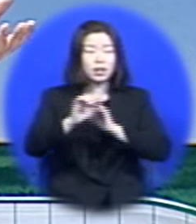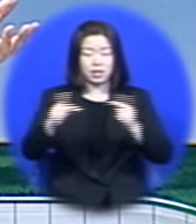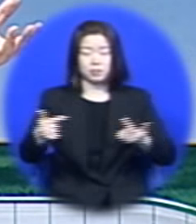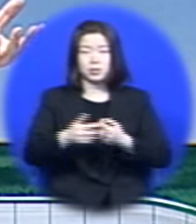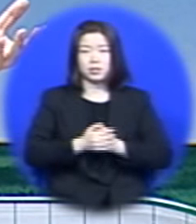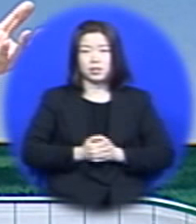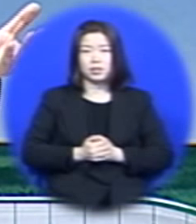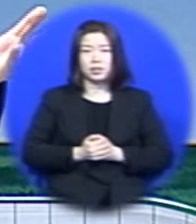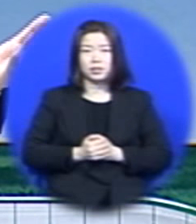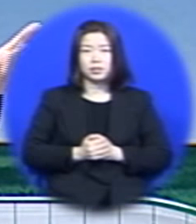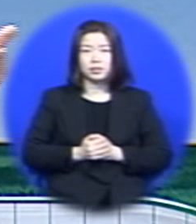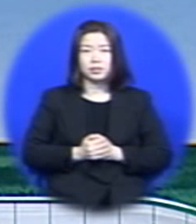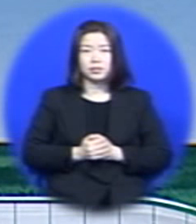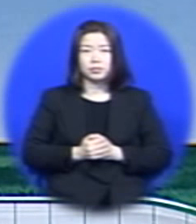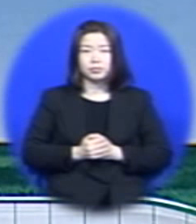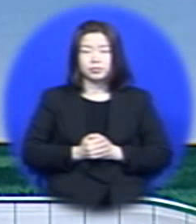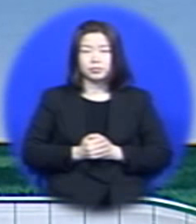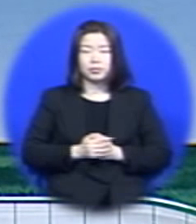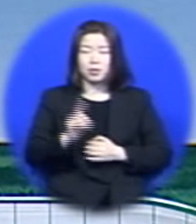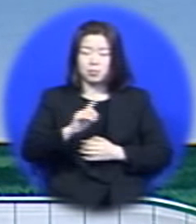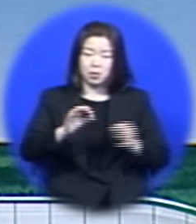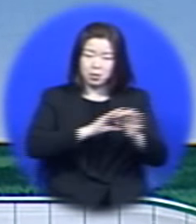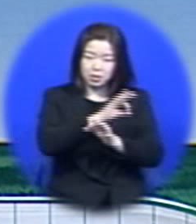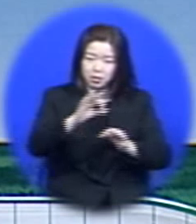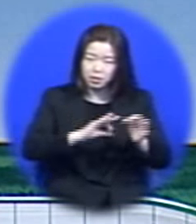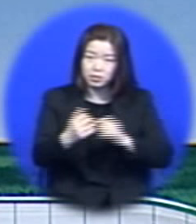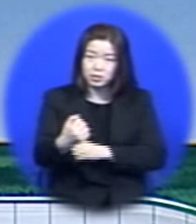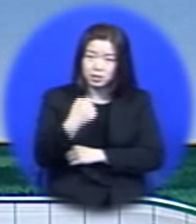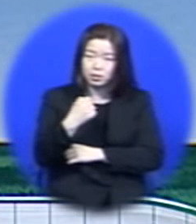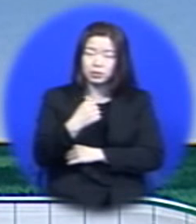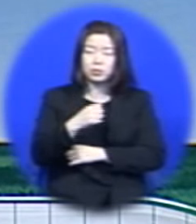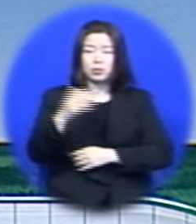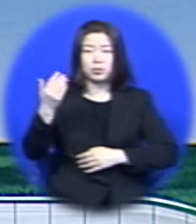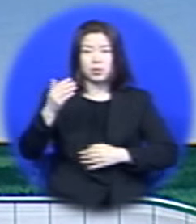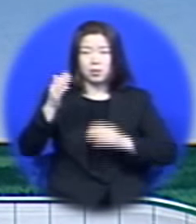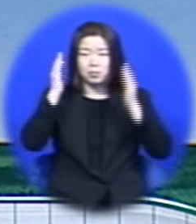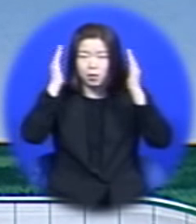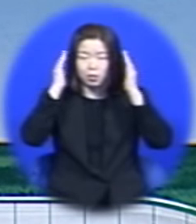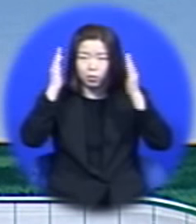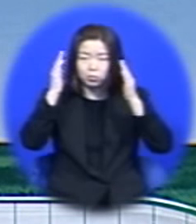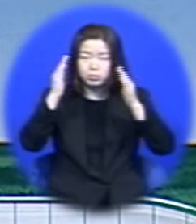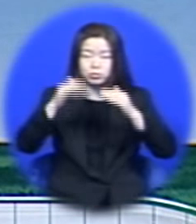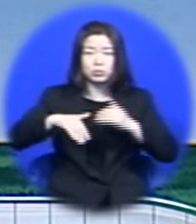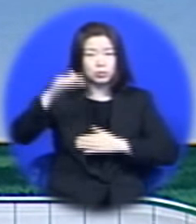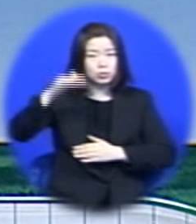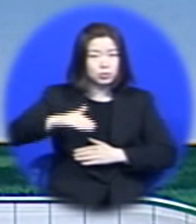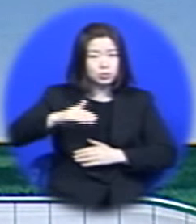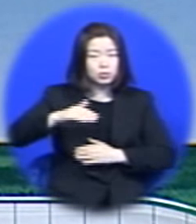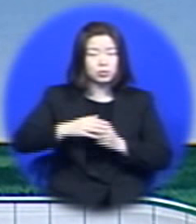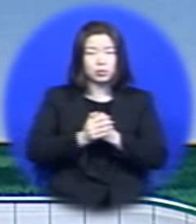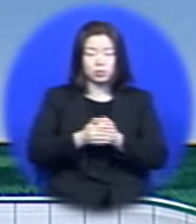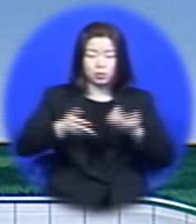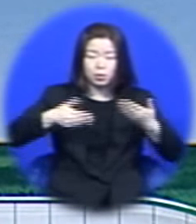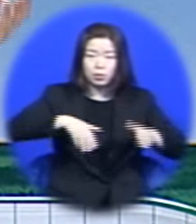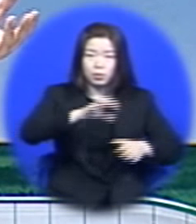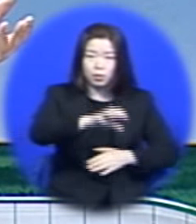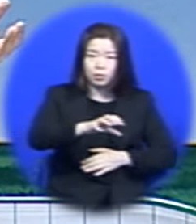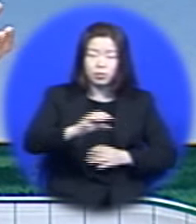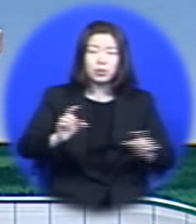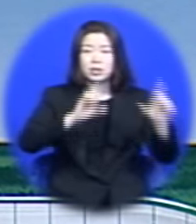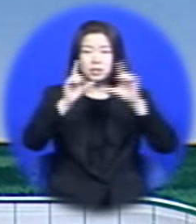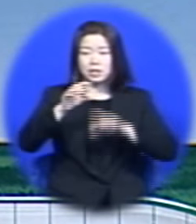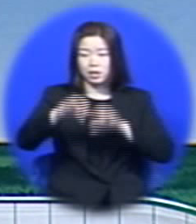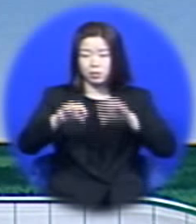않아요. 뭐 경제력도, 학력도, 뭐 고향도, 사는